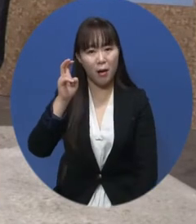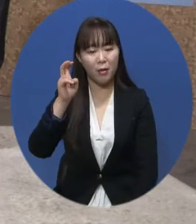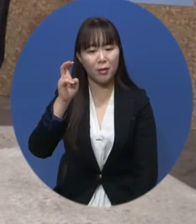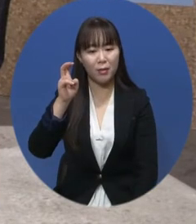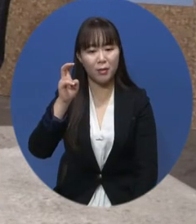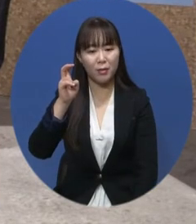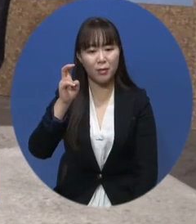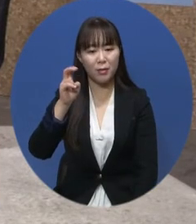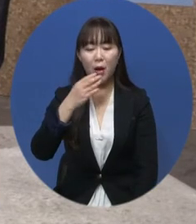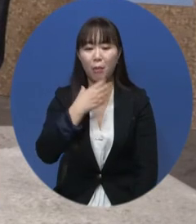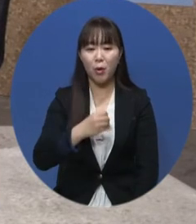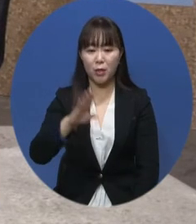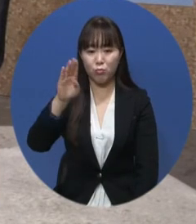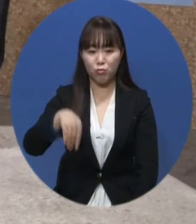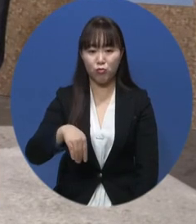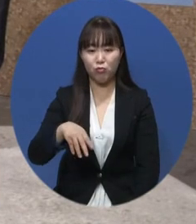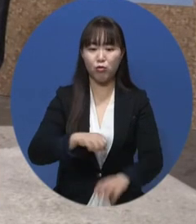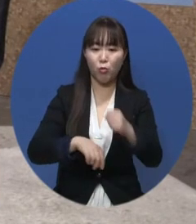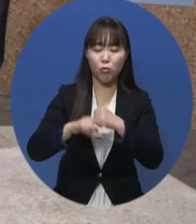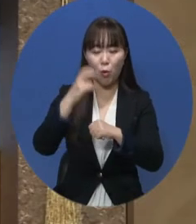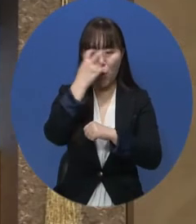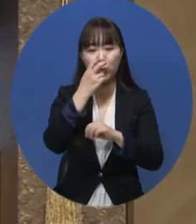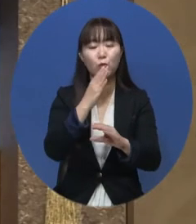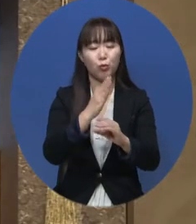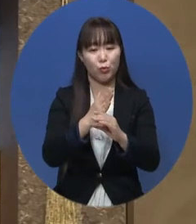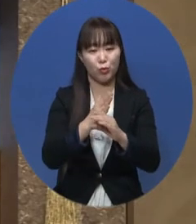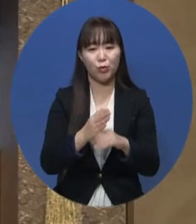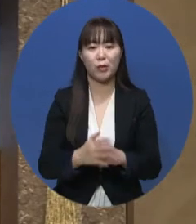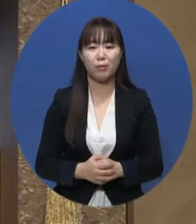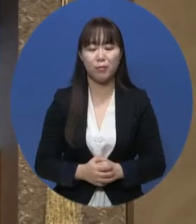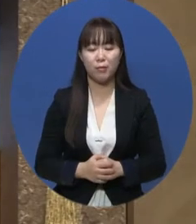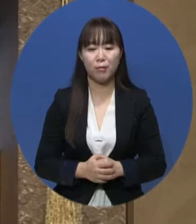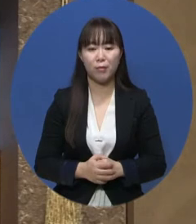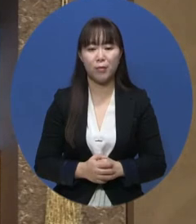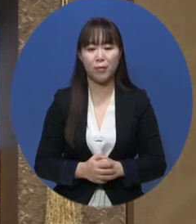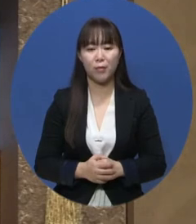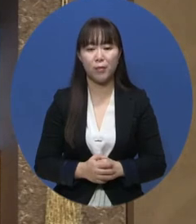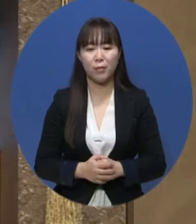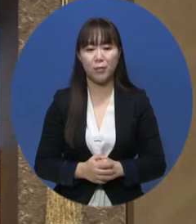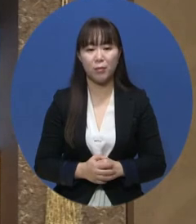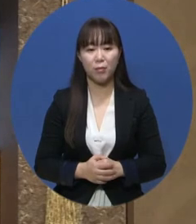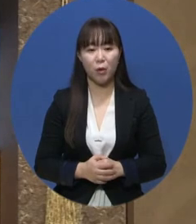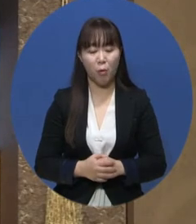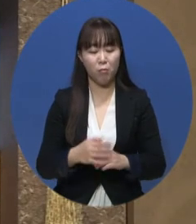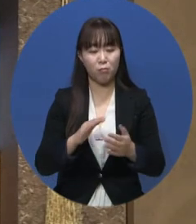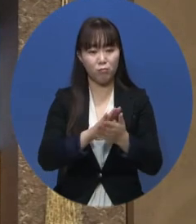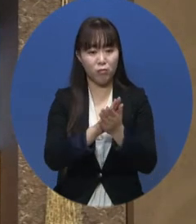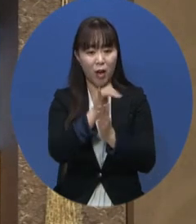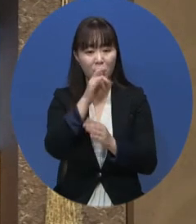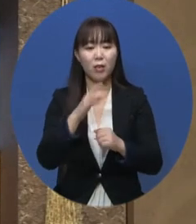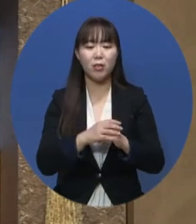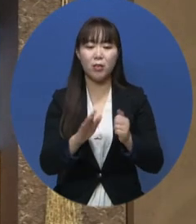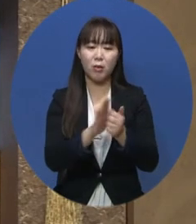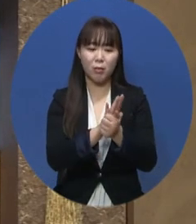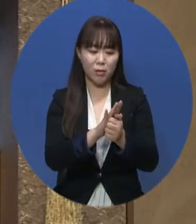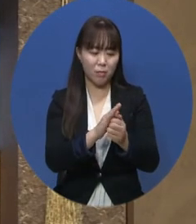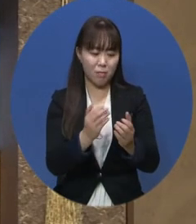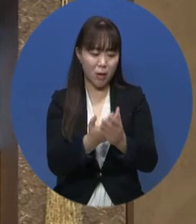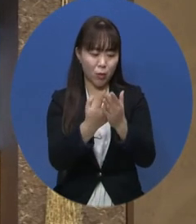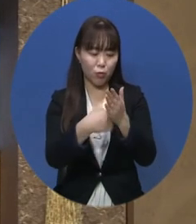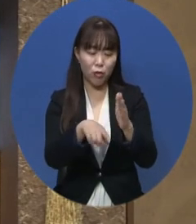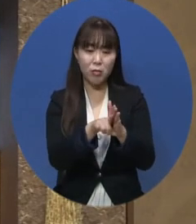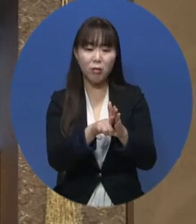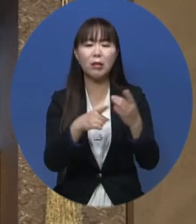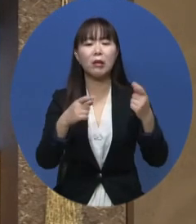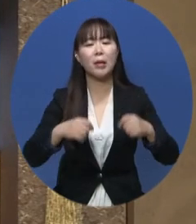부분은 복지부도 굉장히 적극적으로 지금 검토 중이고 네. 이렇게 좋은 소식이네요. 예, 서비스 질 향상을 위해서